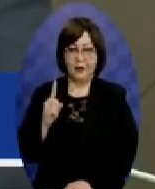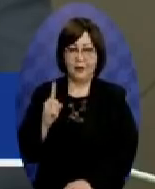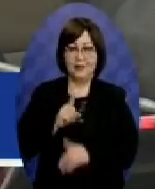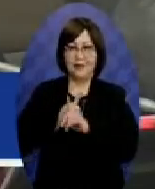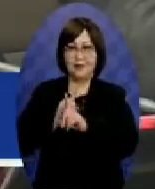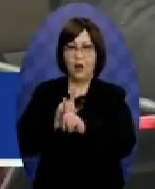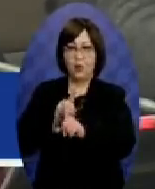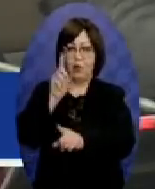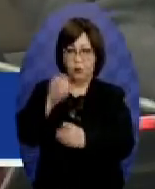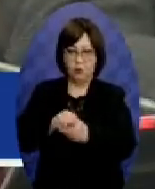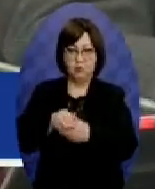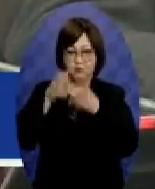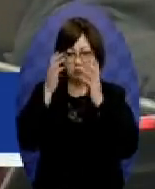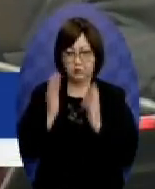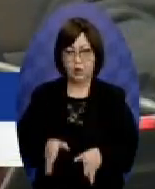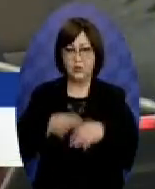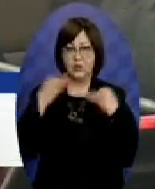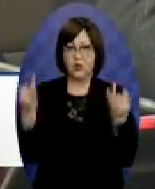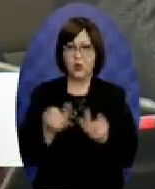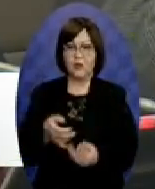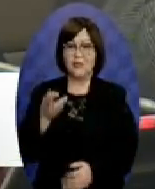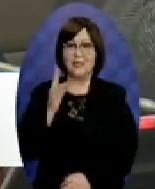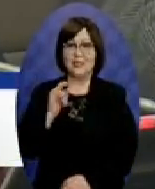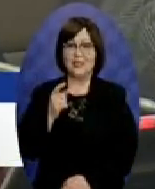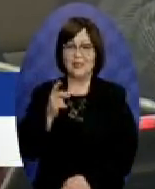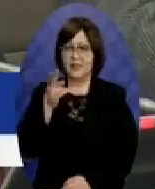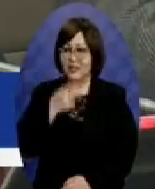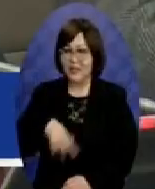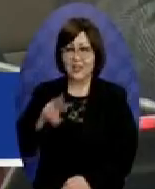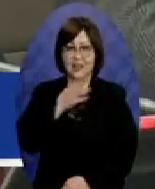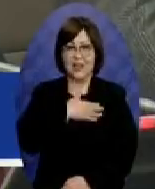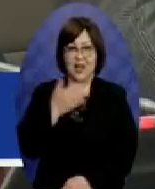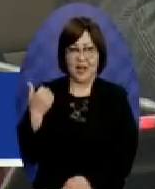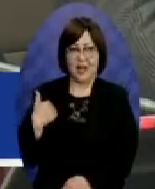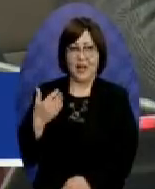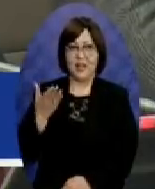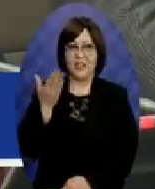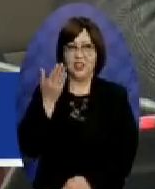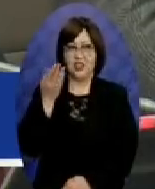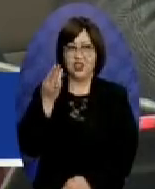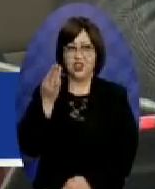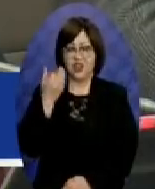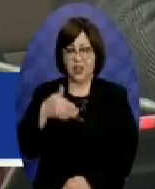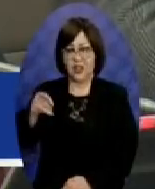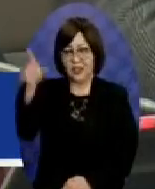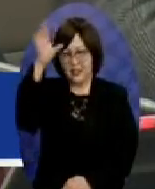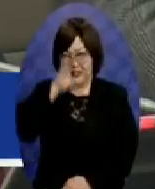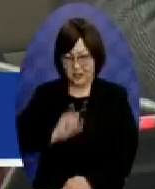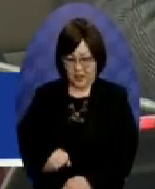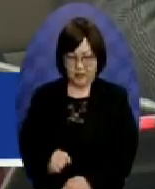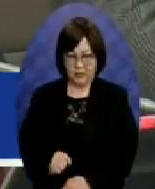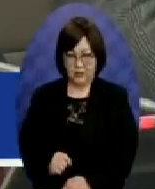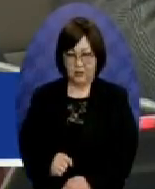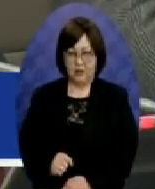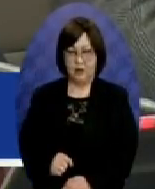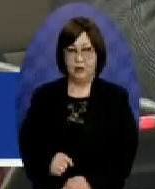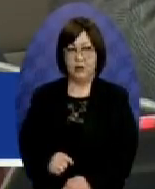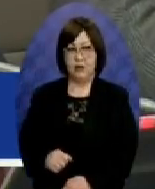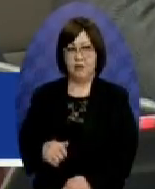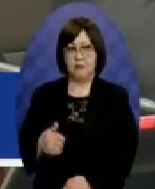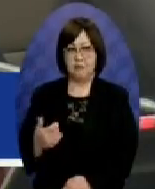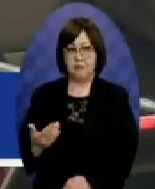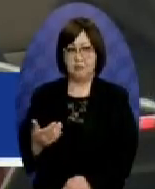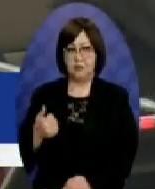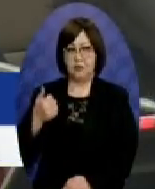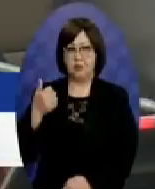гэж тогтсон юм. Улсын хурлын дэд дарга шадар сайд хоёр бол хамт ТВ 3-т байгаад ингээд энэ